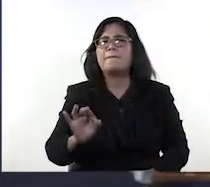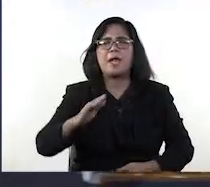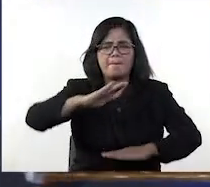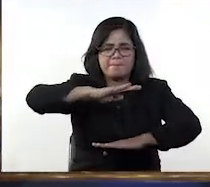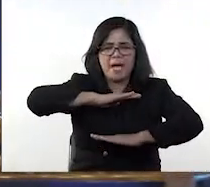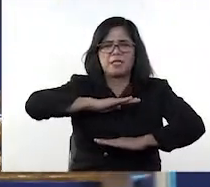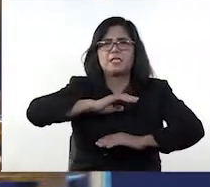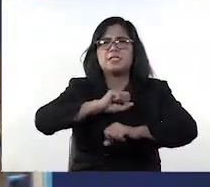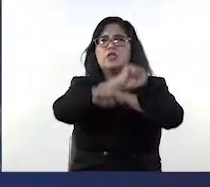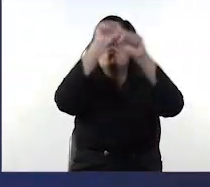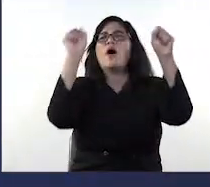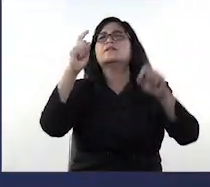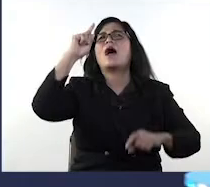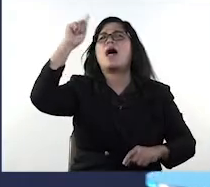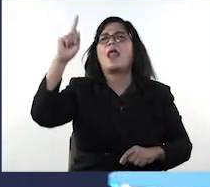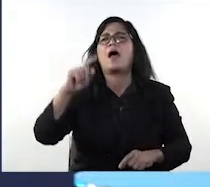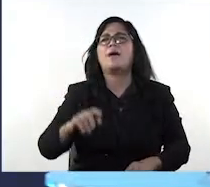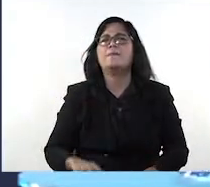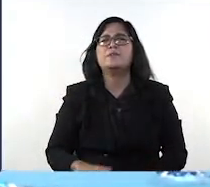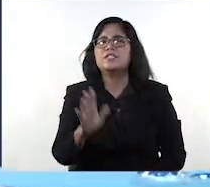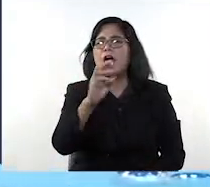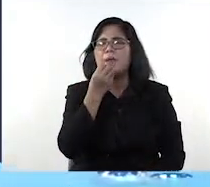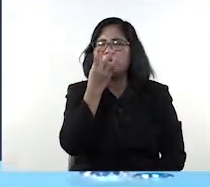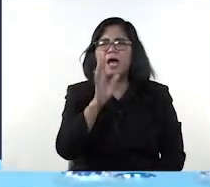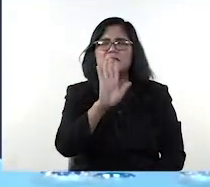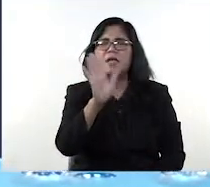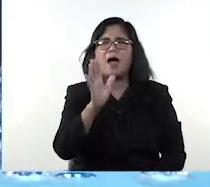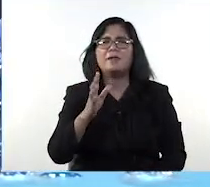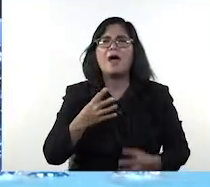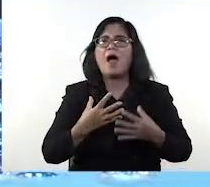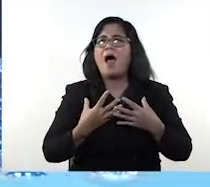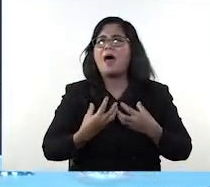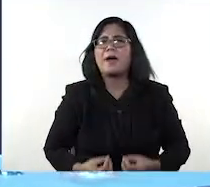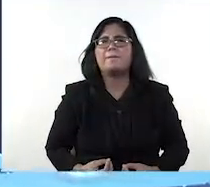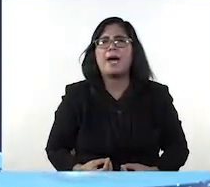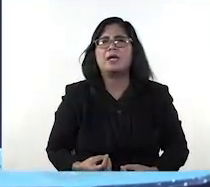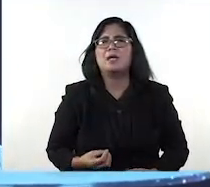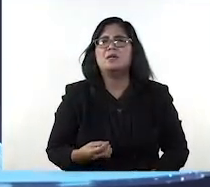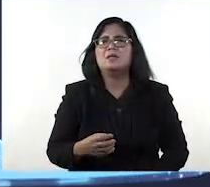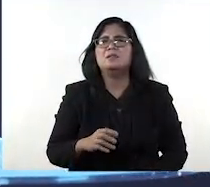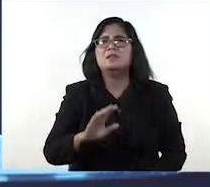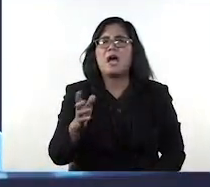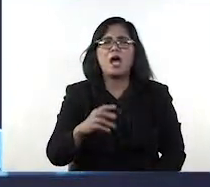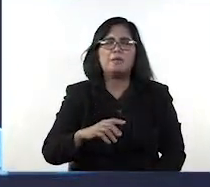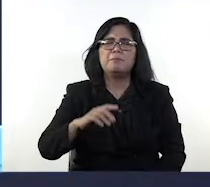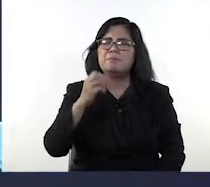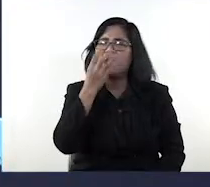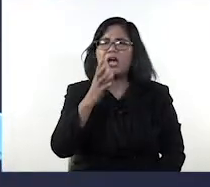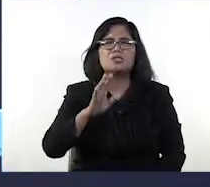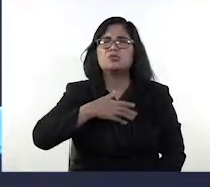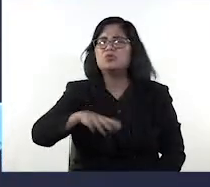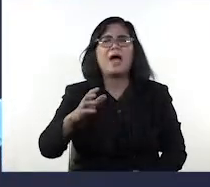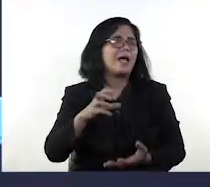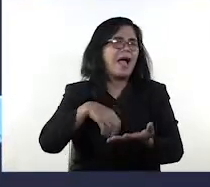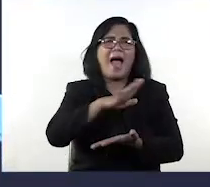jangan sebentar-bentar bilang gak ada harapan Hai jangan sebentar-bentar bilang sudah kacau